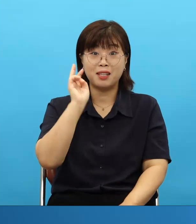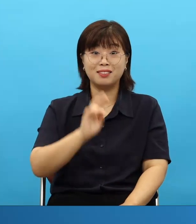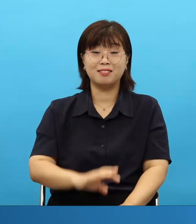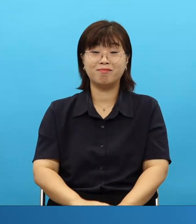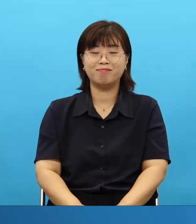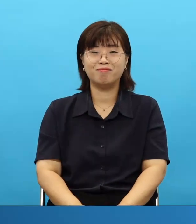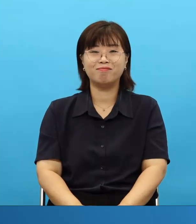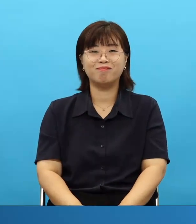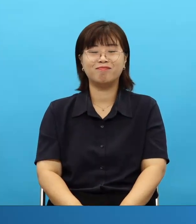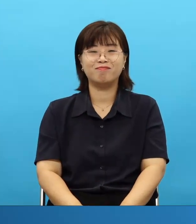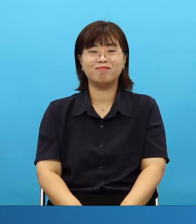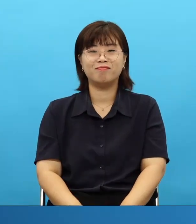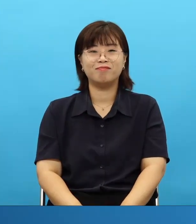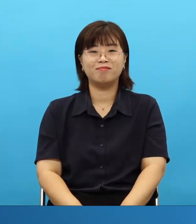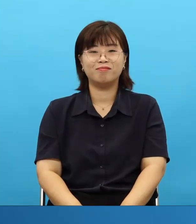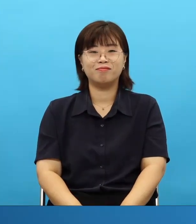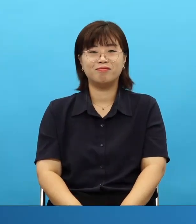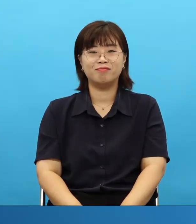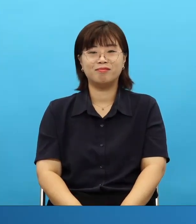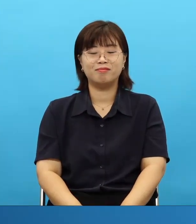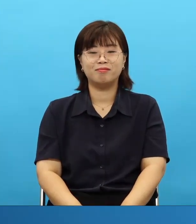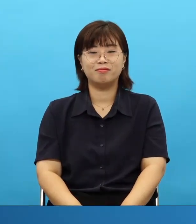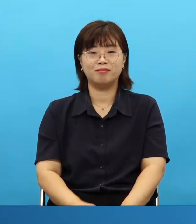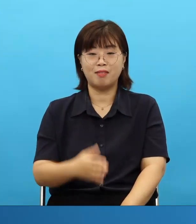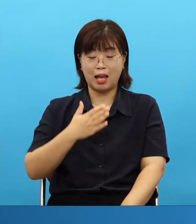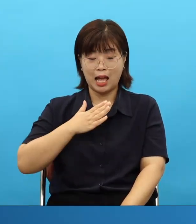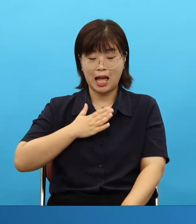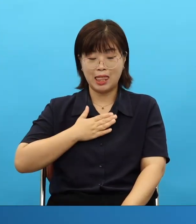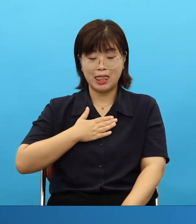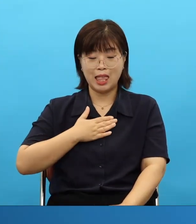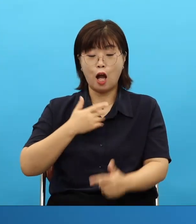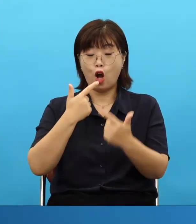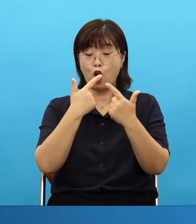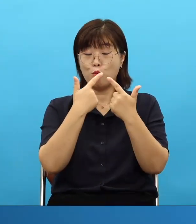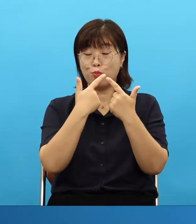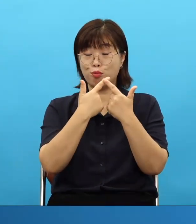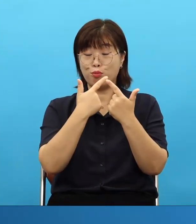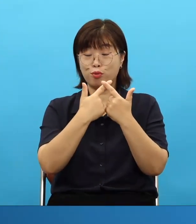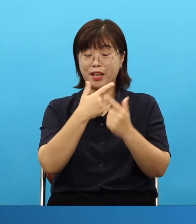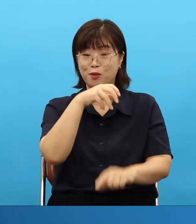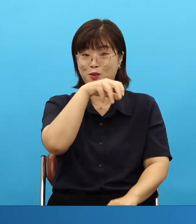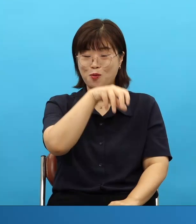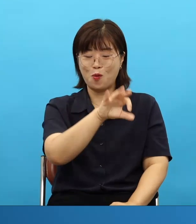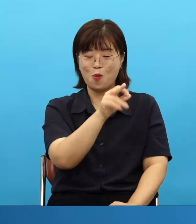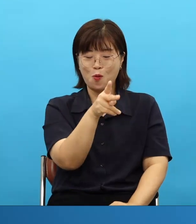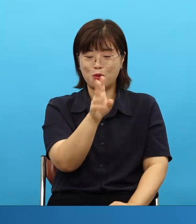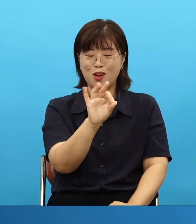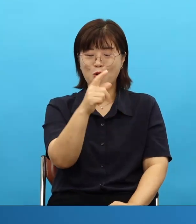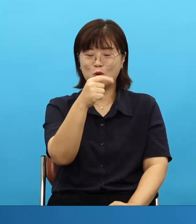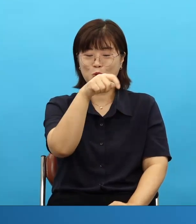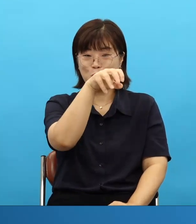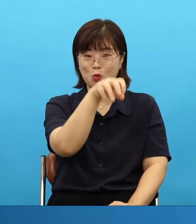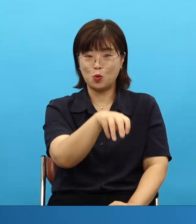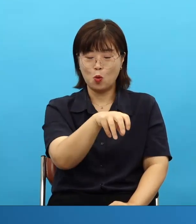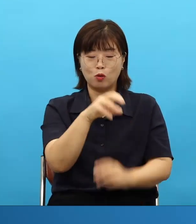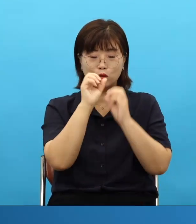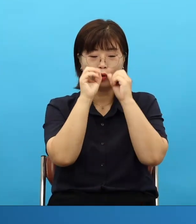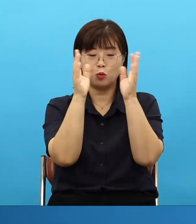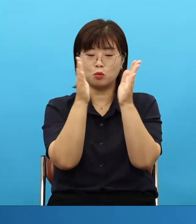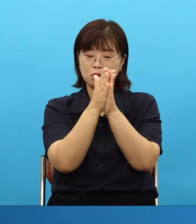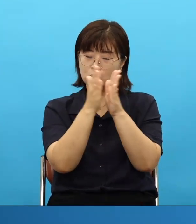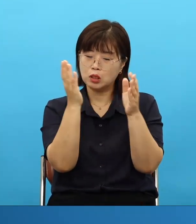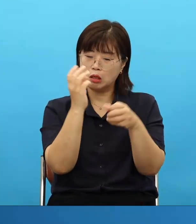maybe closer to 40 years now. 제가 영도에 있은 것만 해도 37년 있었으니까. Because I was in just Yeongdo for 37 years. 그